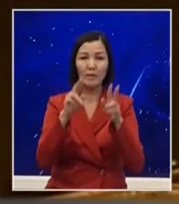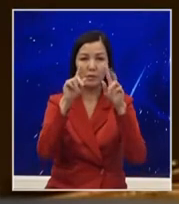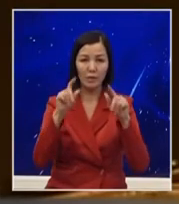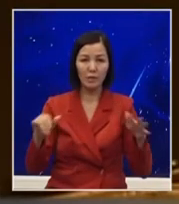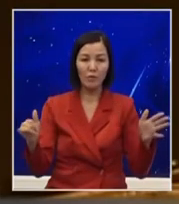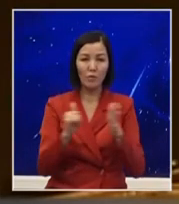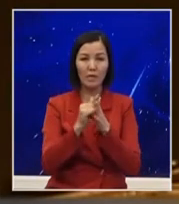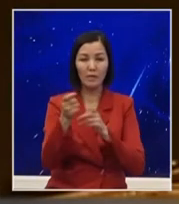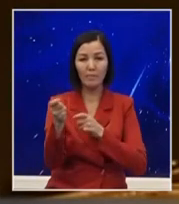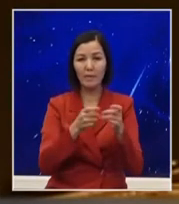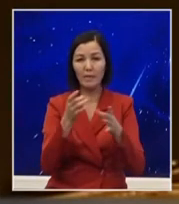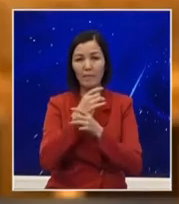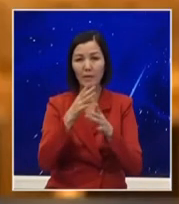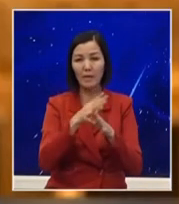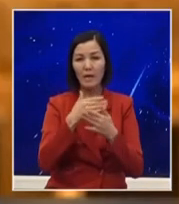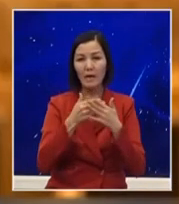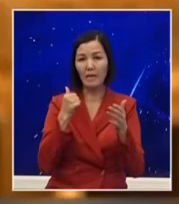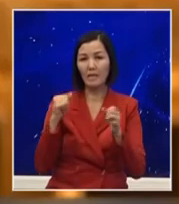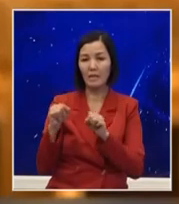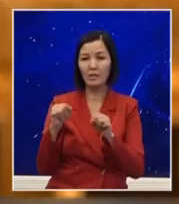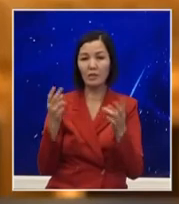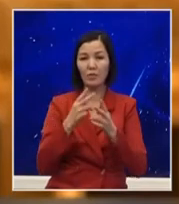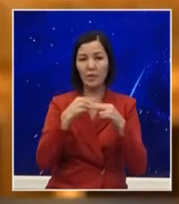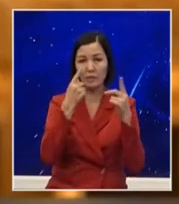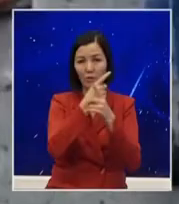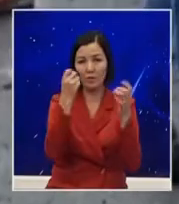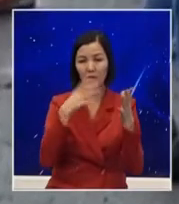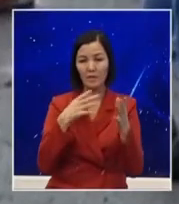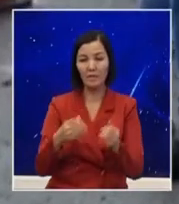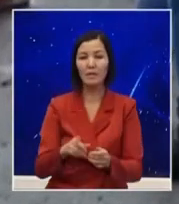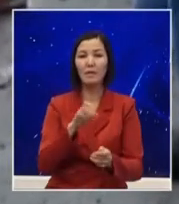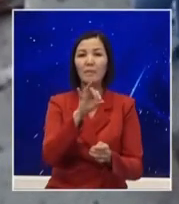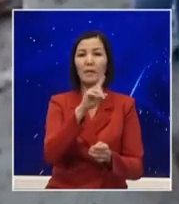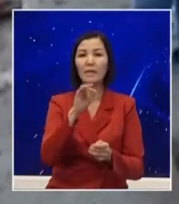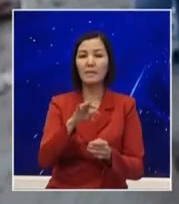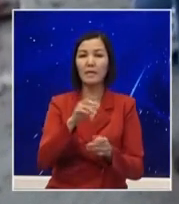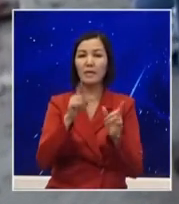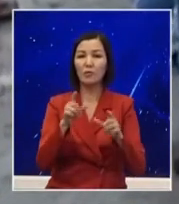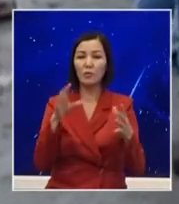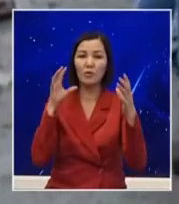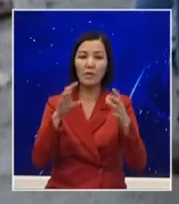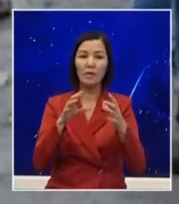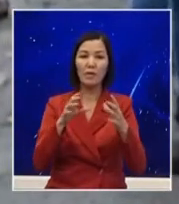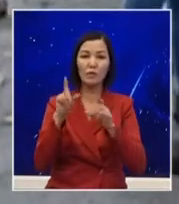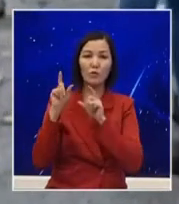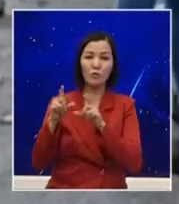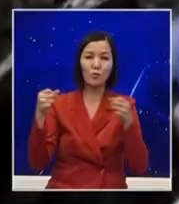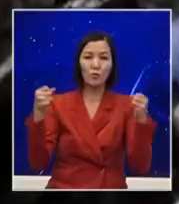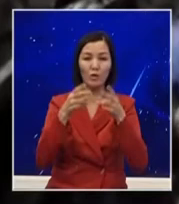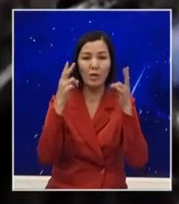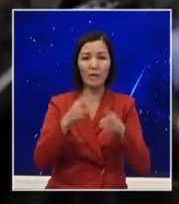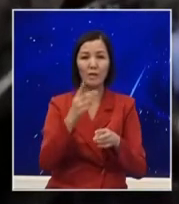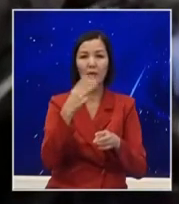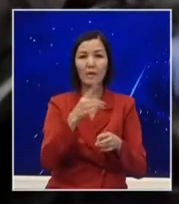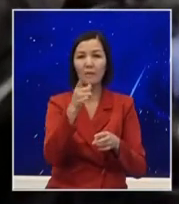орнатылады. Ал билік мереке күндері сақтық шараларын ескеру керектігін айтып отыр. Бразилияда жолаушылар автобусы мен жүк көлігі соқтығысып 41 адам